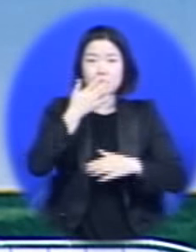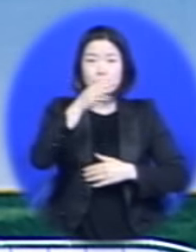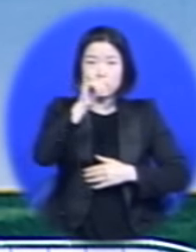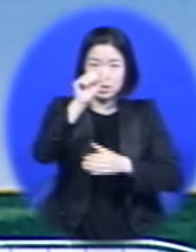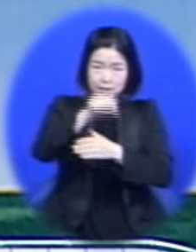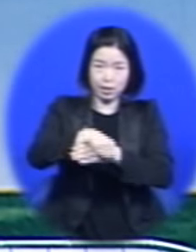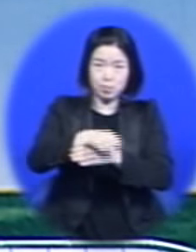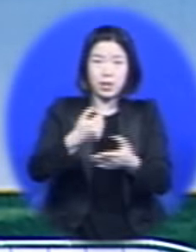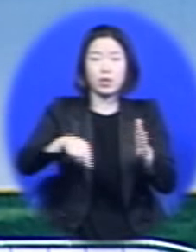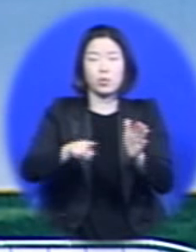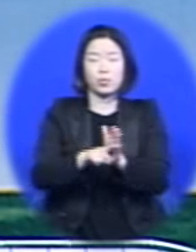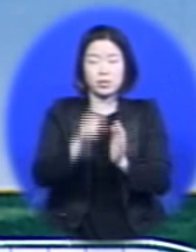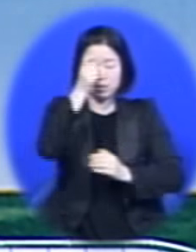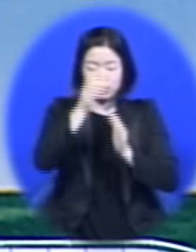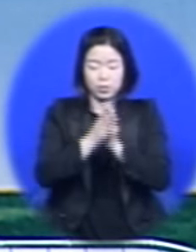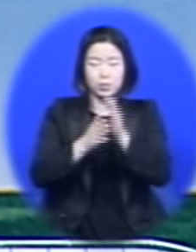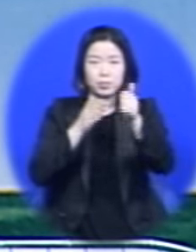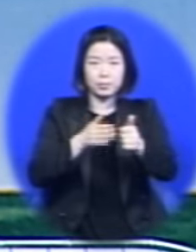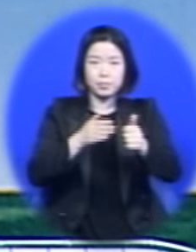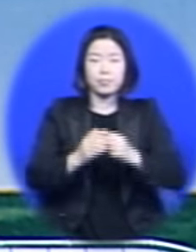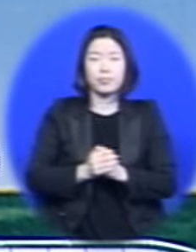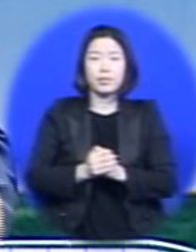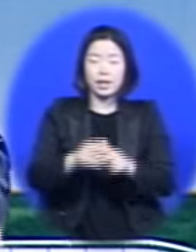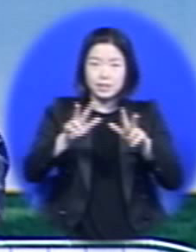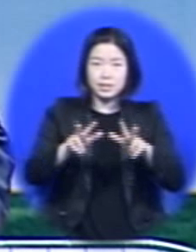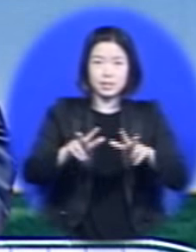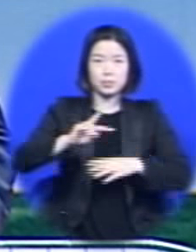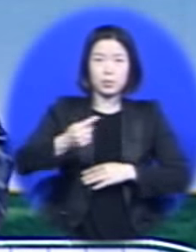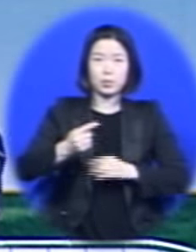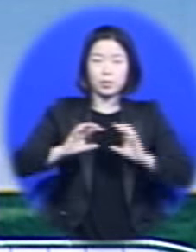열매를 위해서 여러분 기도해 주시기 바랍니다. 지금도 전 세계에